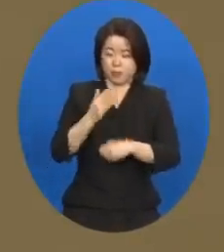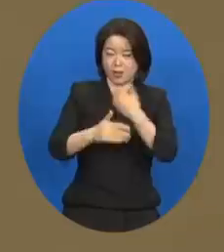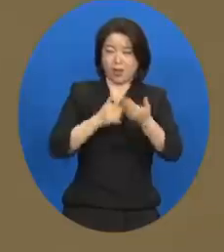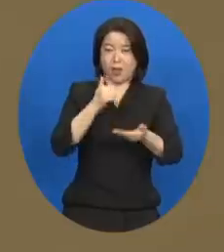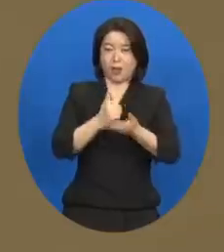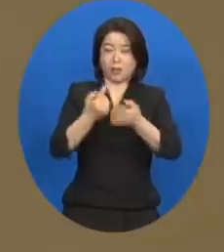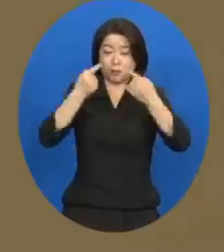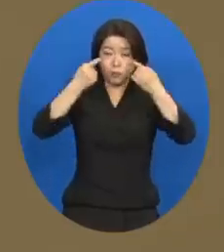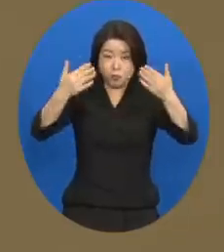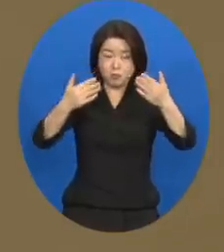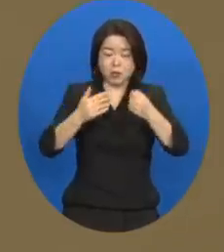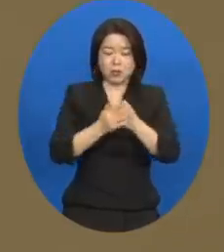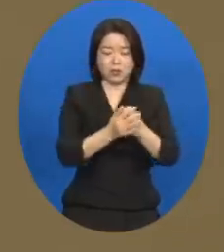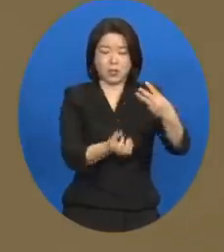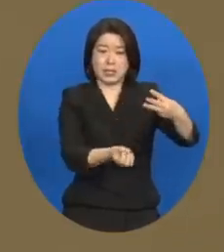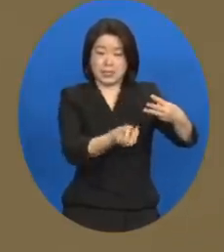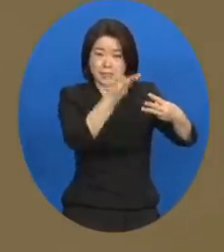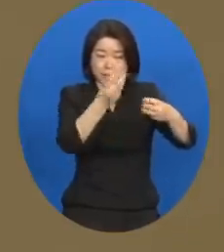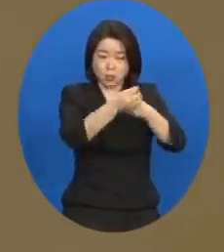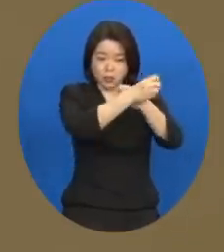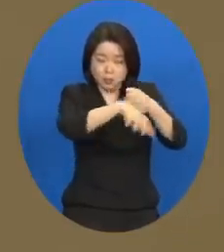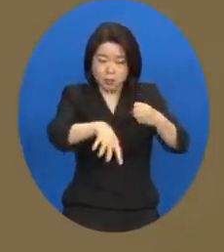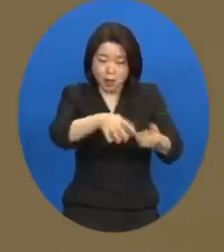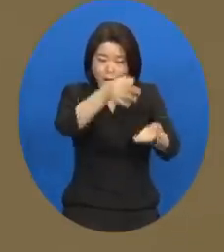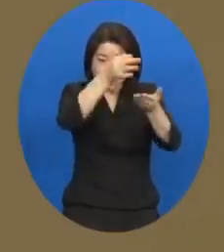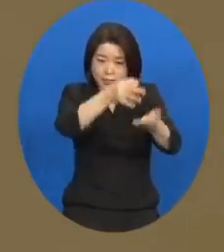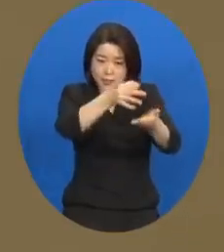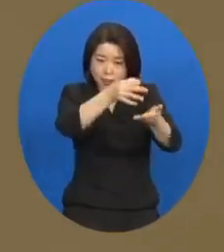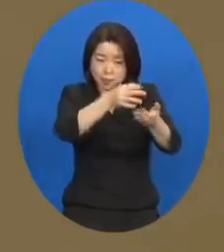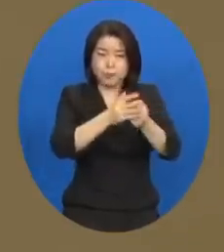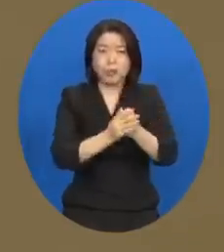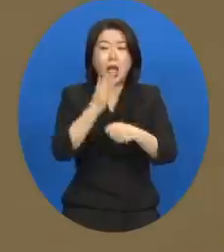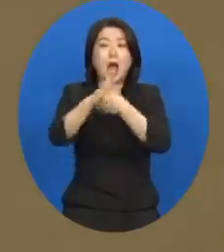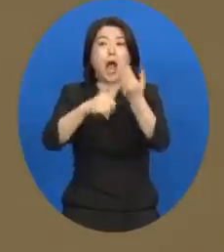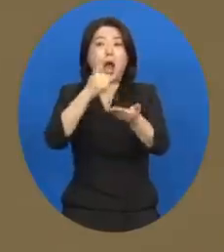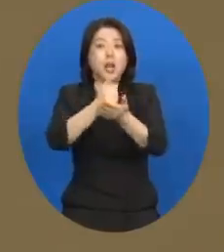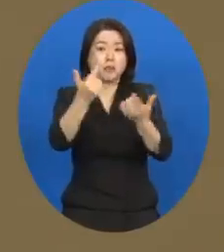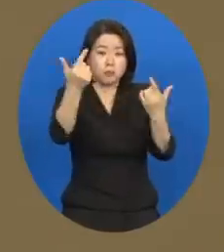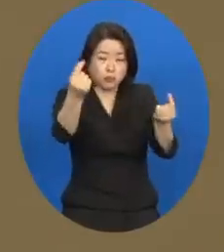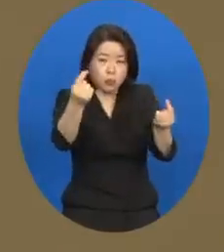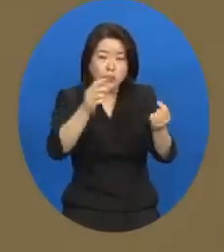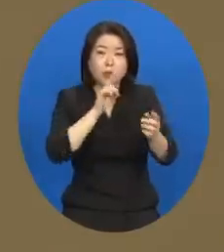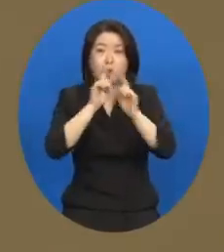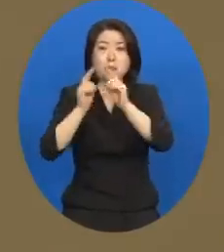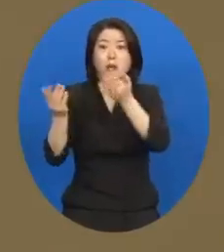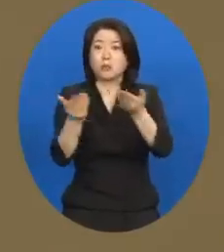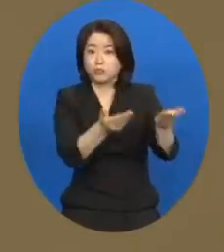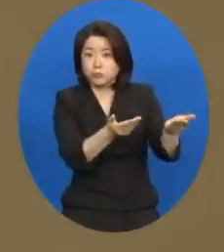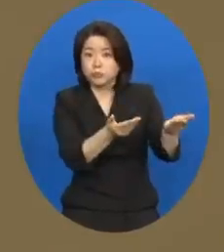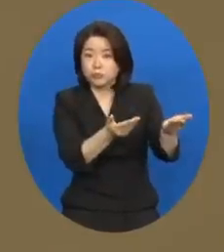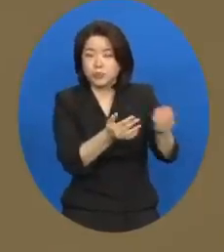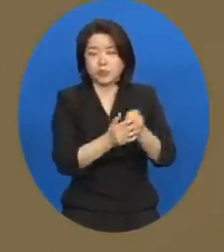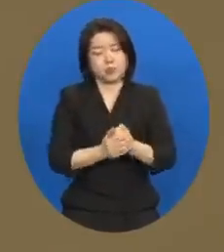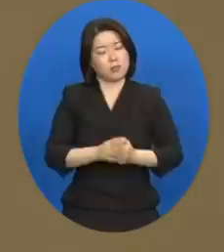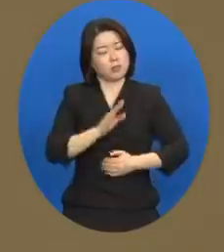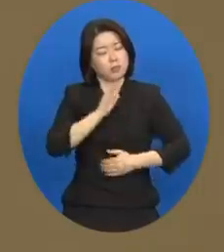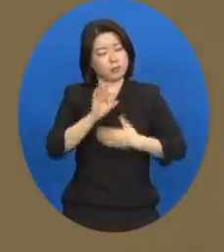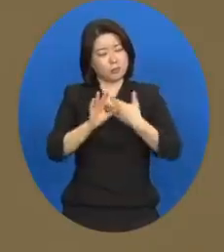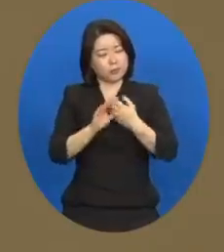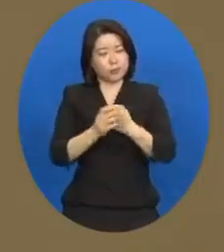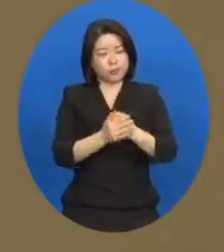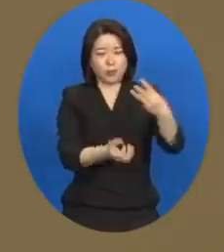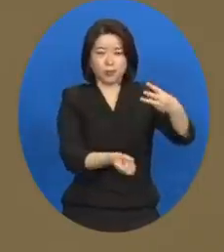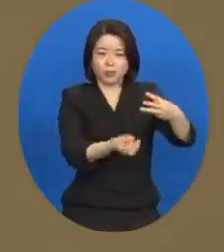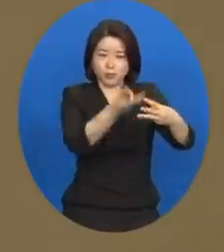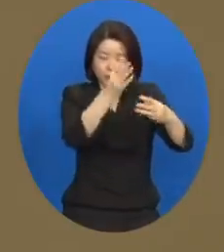하나님께서 분명히 레위 지파의 기업이라고 하나님이 기업이라고 그렇게 말씀하셨거든요. 그러면 레위